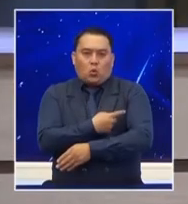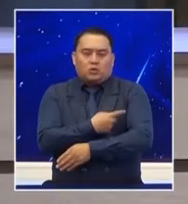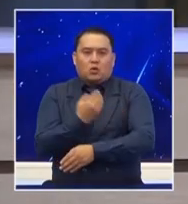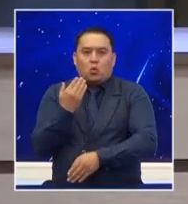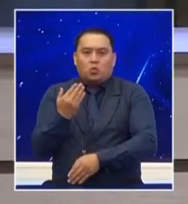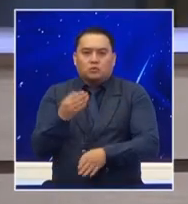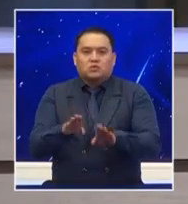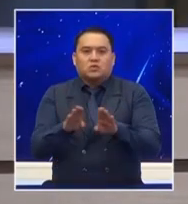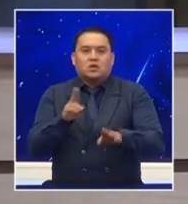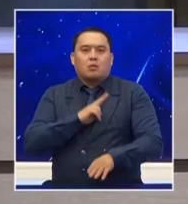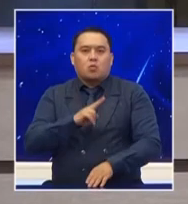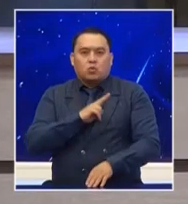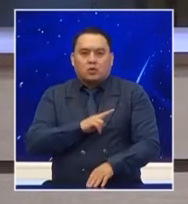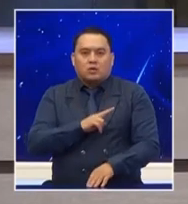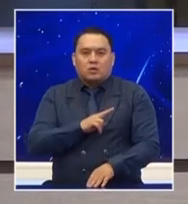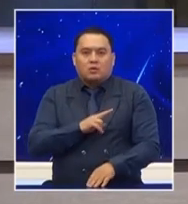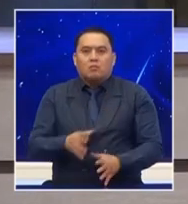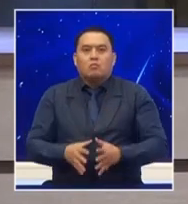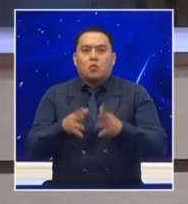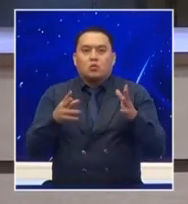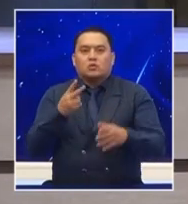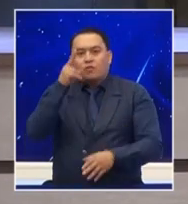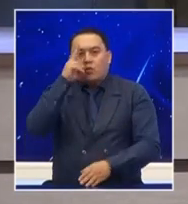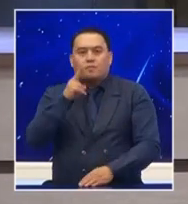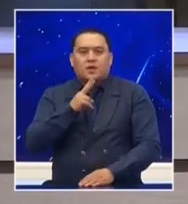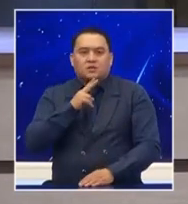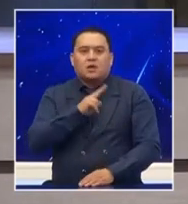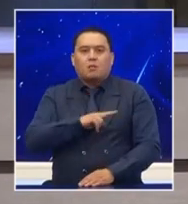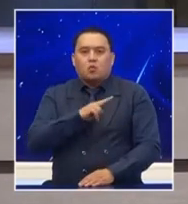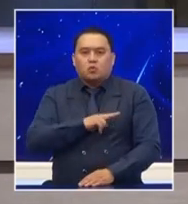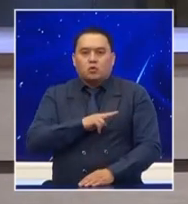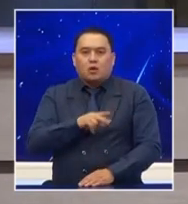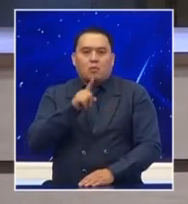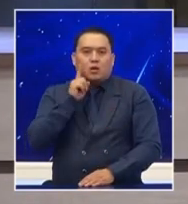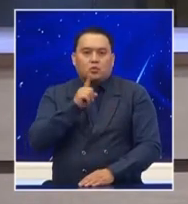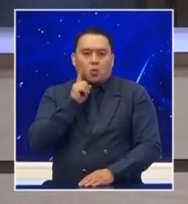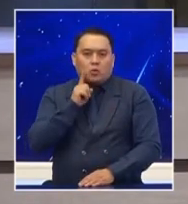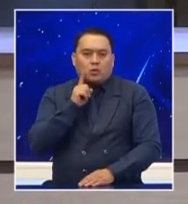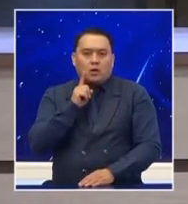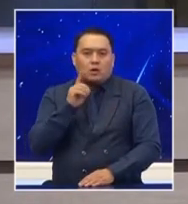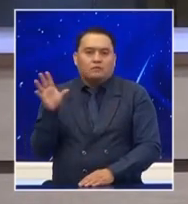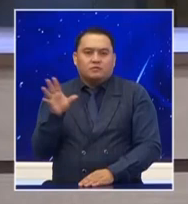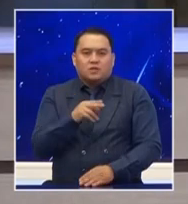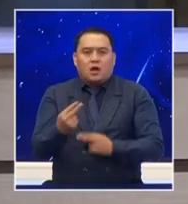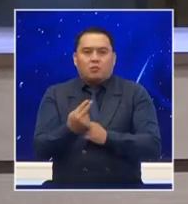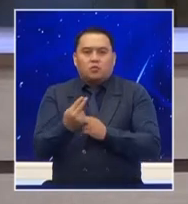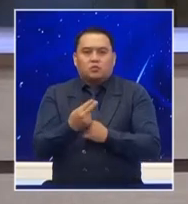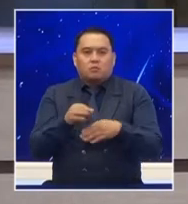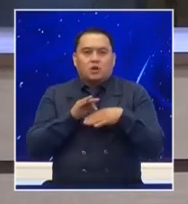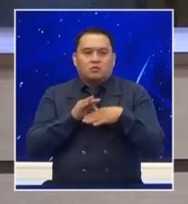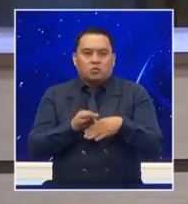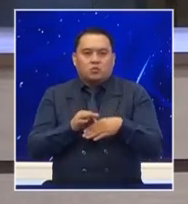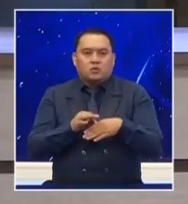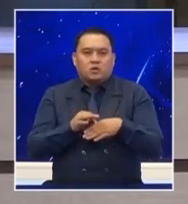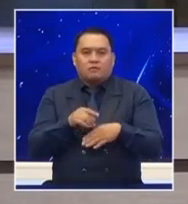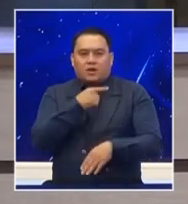уже здесь работал. Уже более двух месяцев он уже здесь работает, молодой. Он прошел все обучения, начиная